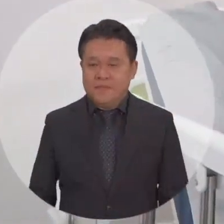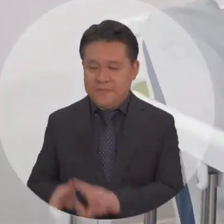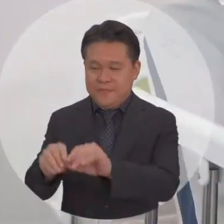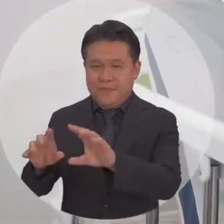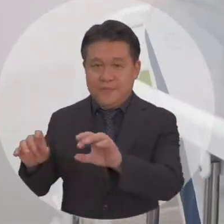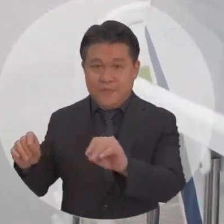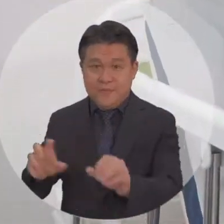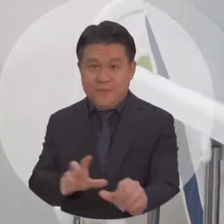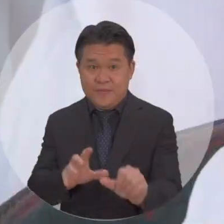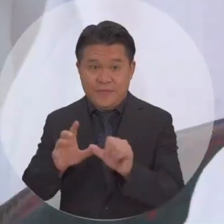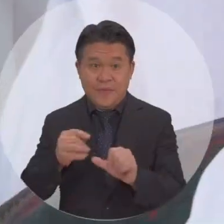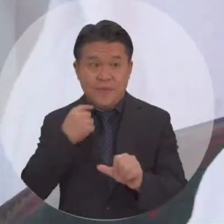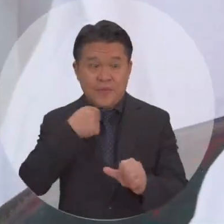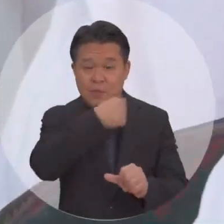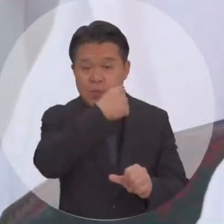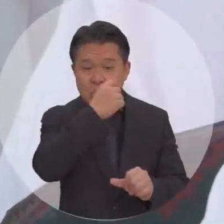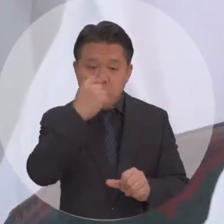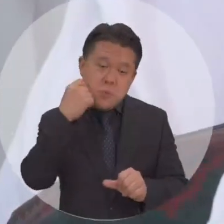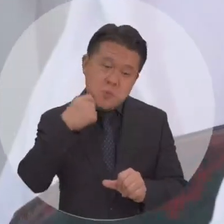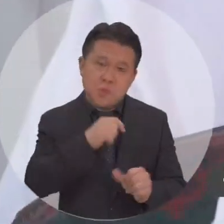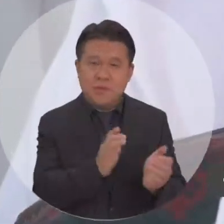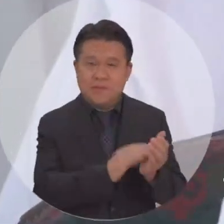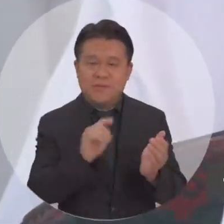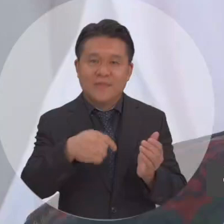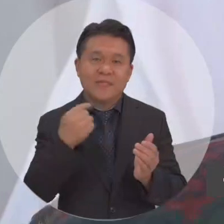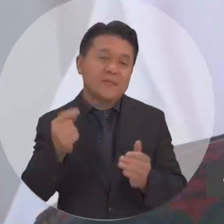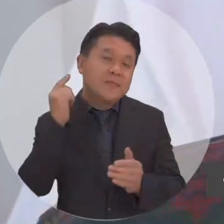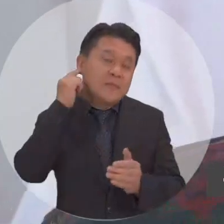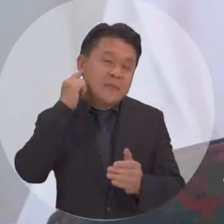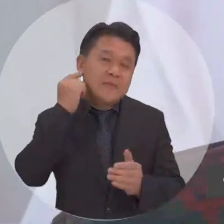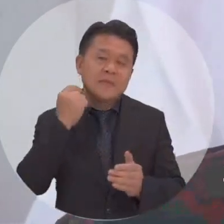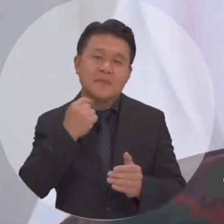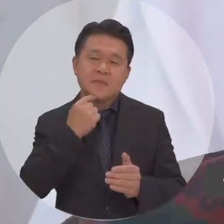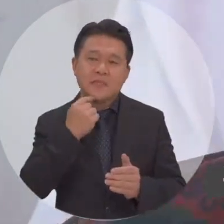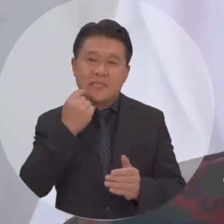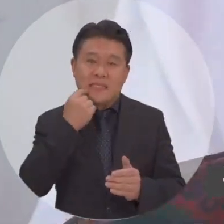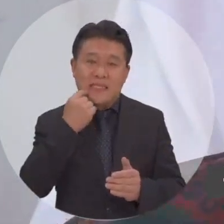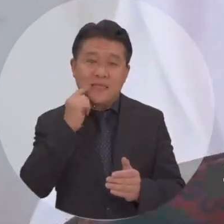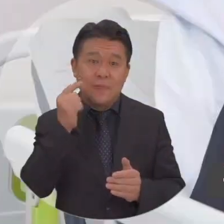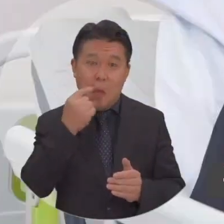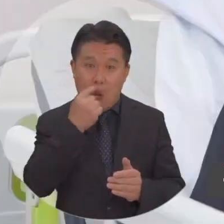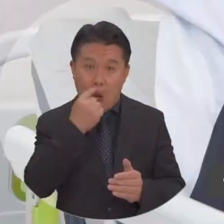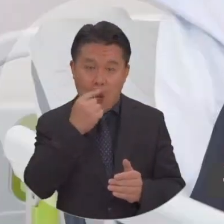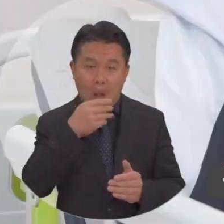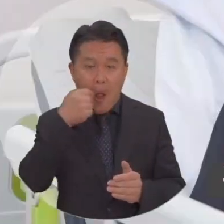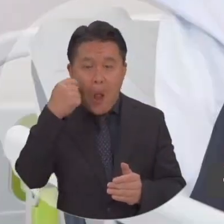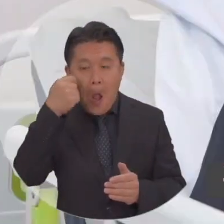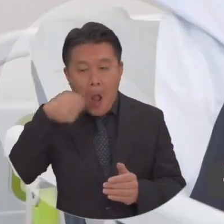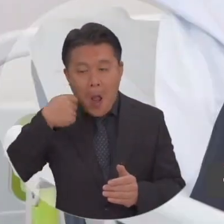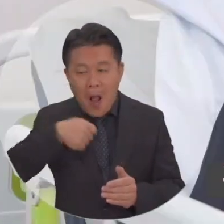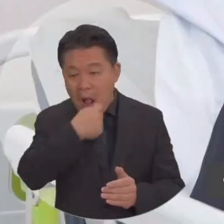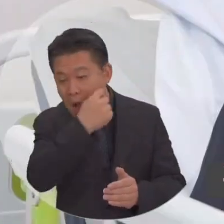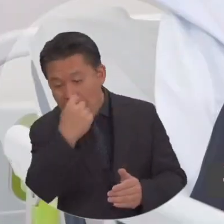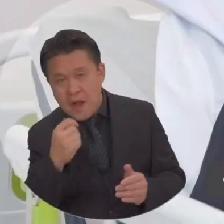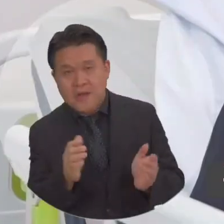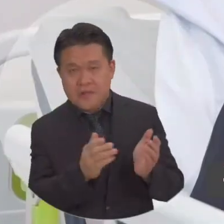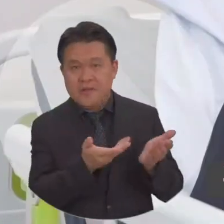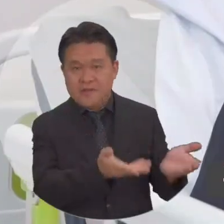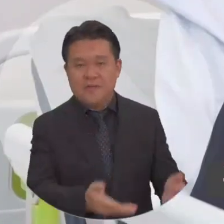면도 거품을 이용하여 거품을 충분히 내고 귀 밑에서 턱, 입 주위와 코 밑에 거품을